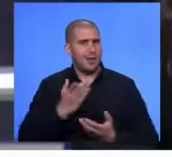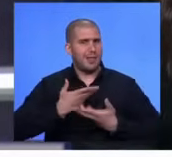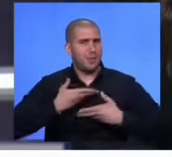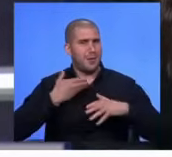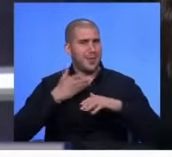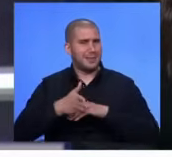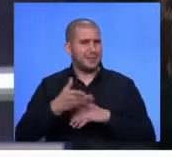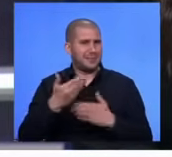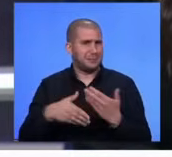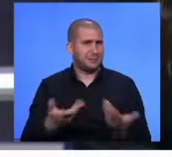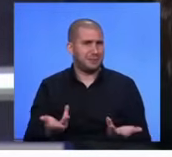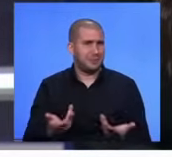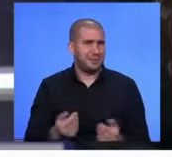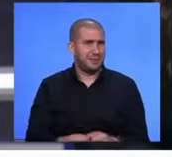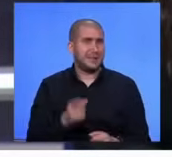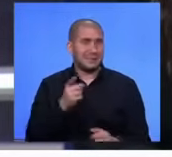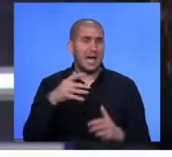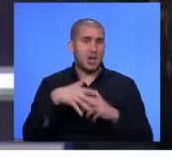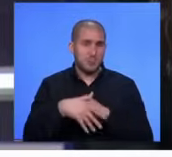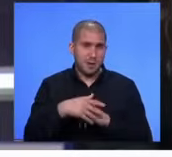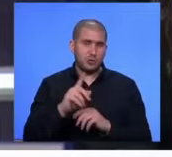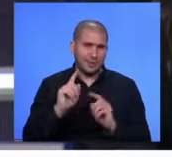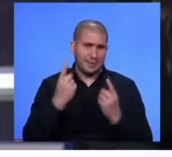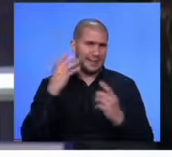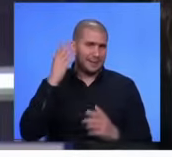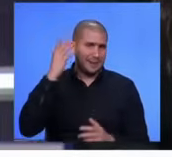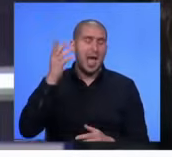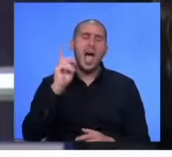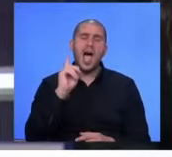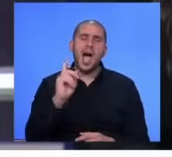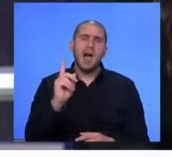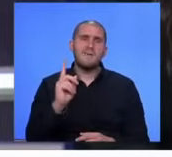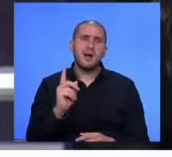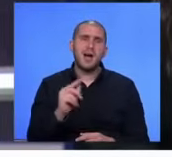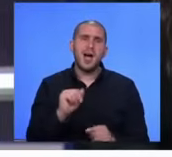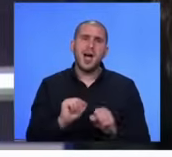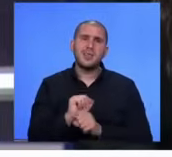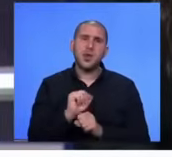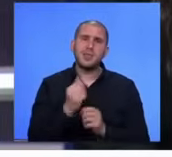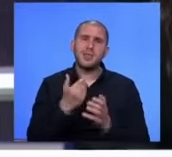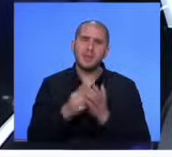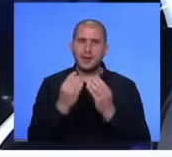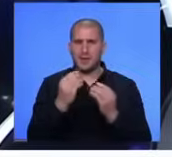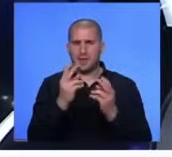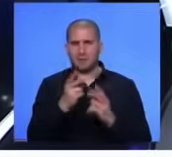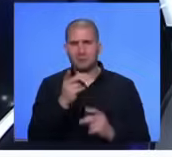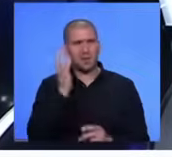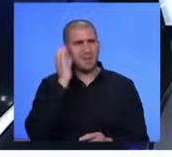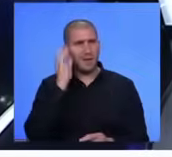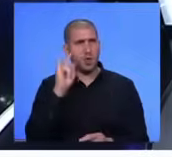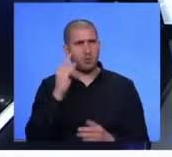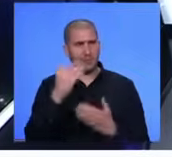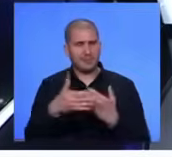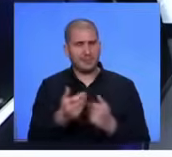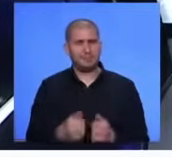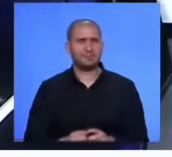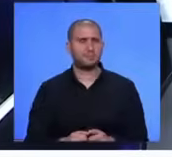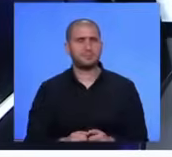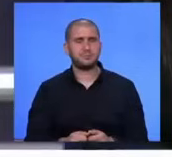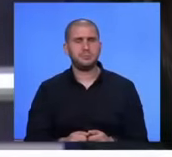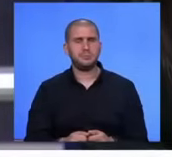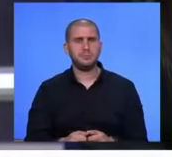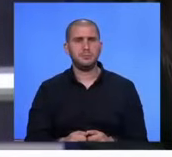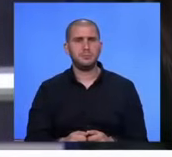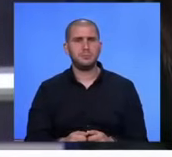בסופו של דבר. לא, שזה אני... השפעה שתהיה. אבל... שתירות שנתחות... רגע, בוא נאפשר לגברת חושן להגיד את זה.